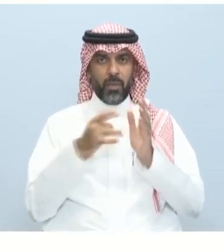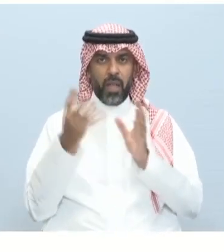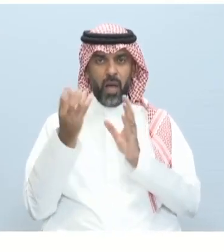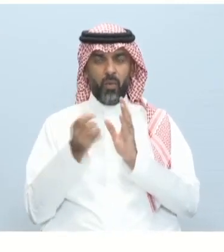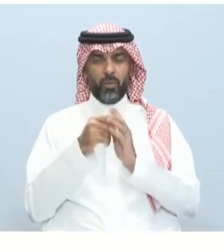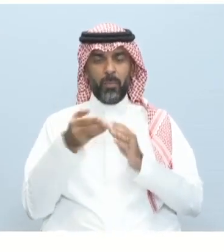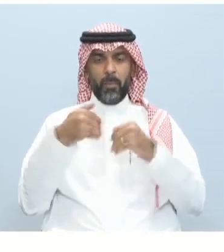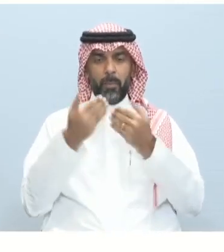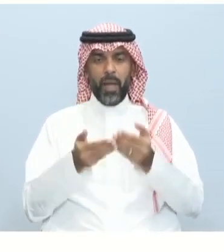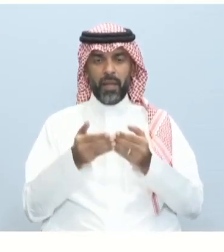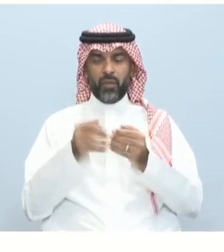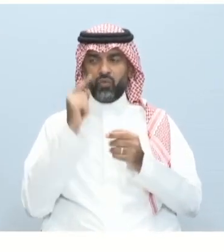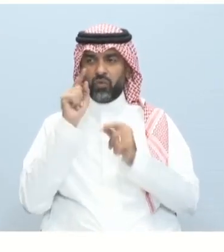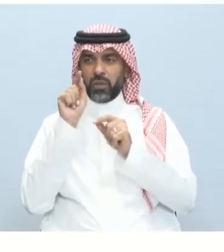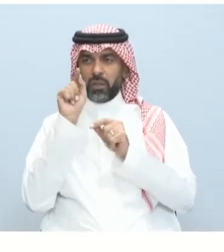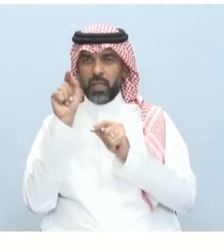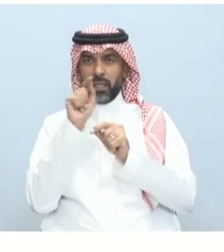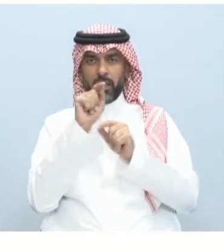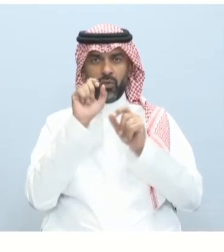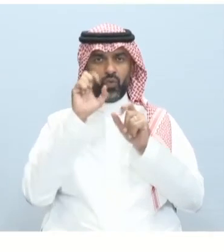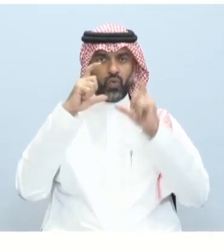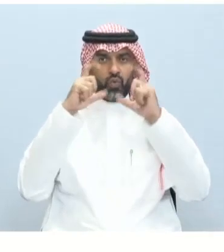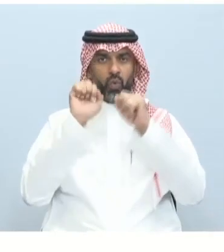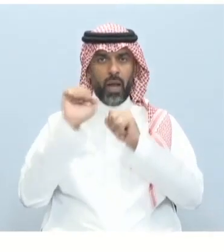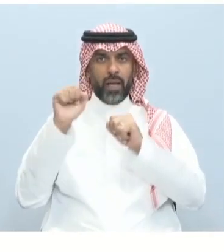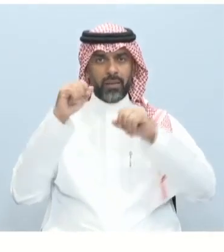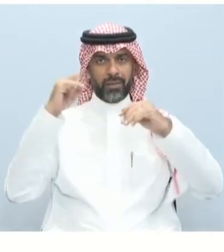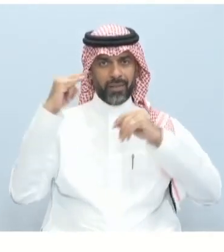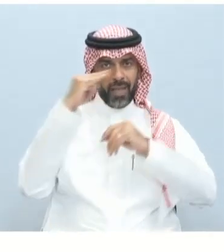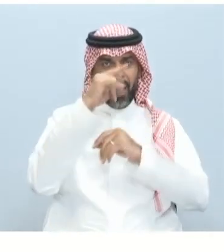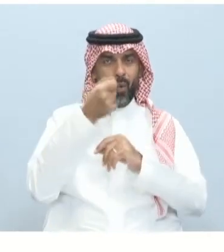ذلك سنقوم بتحديد صور الطائرات والسيارات